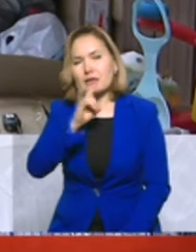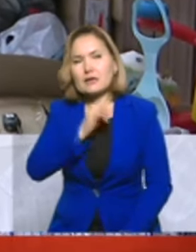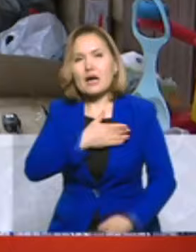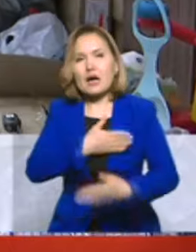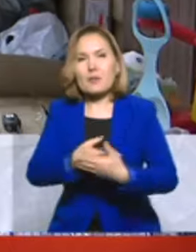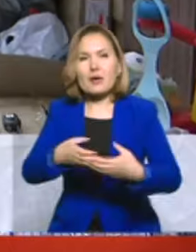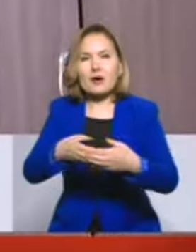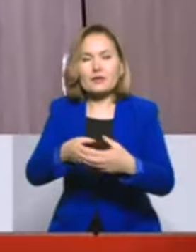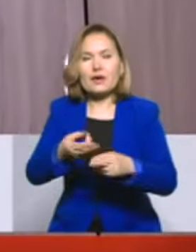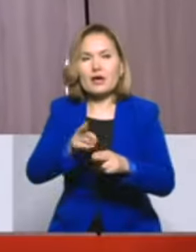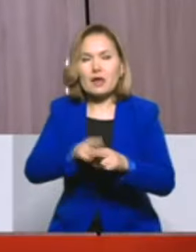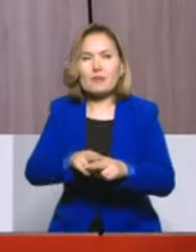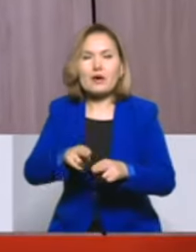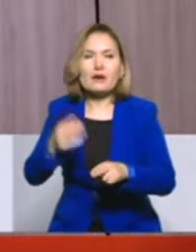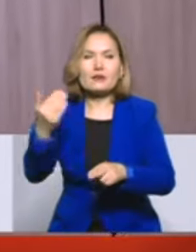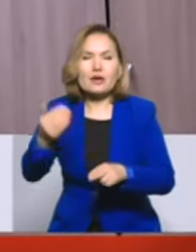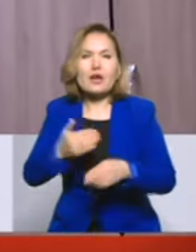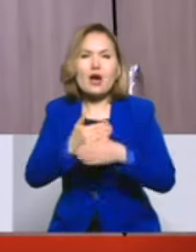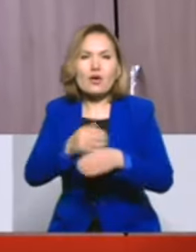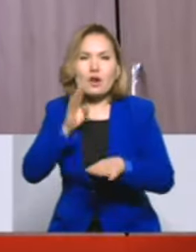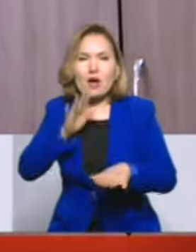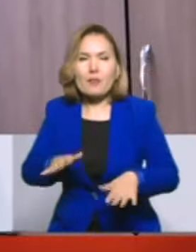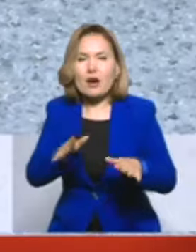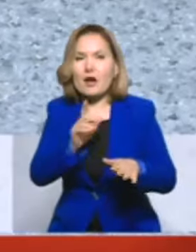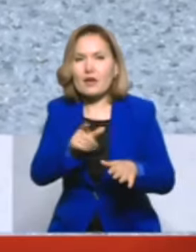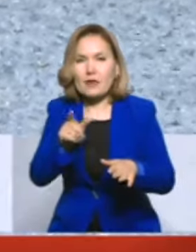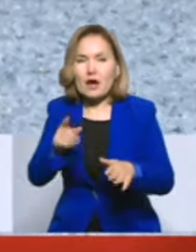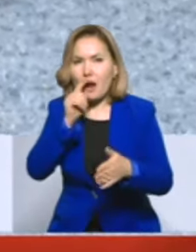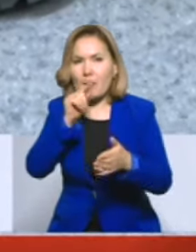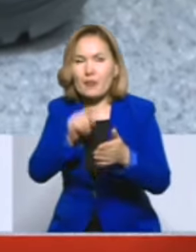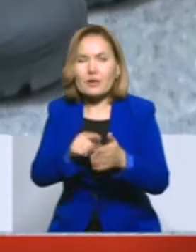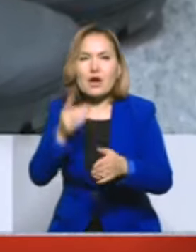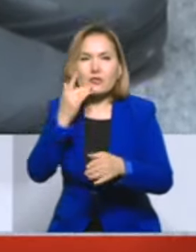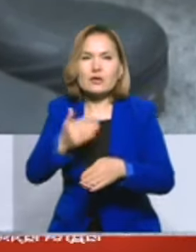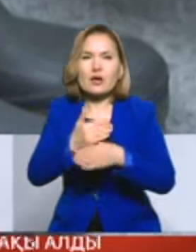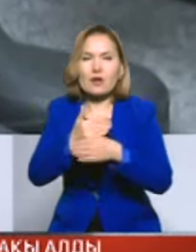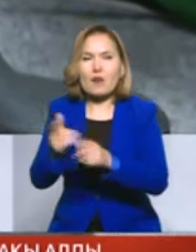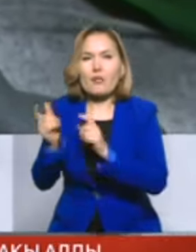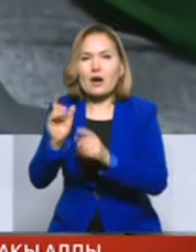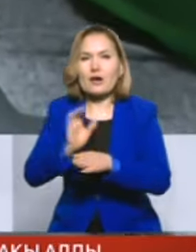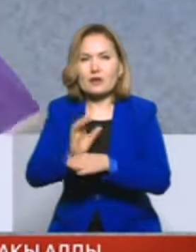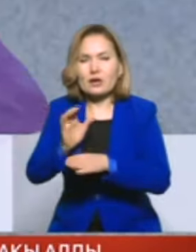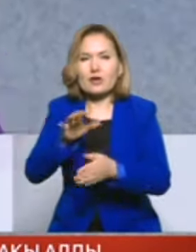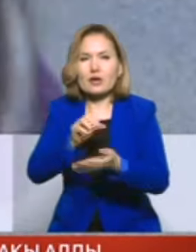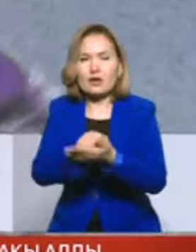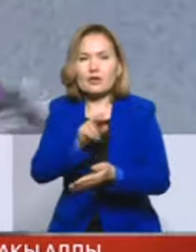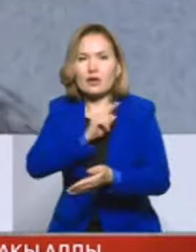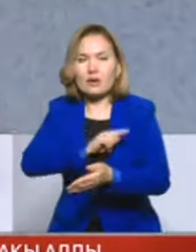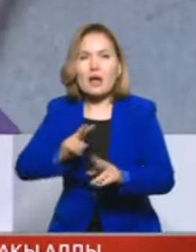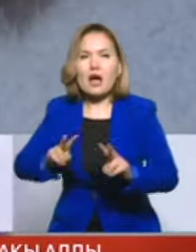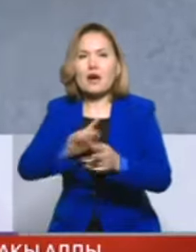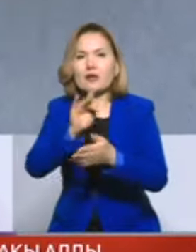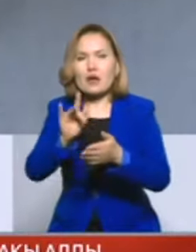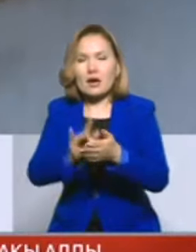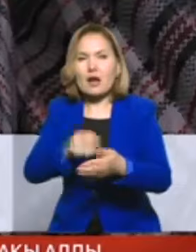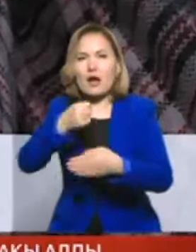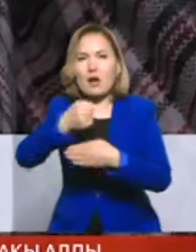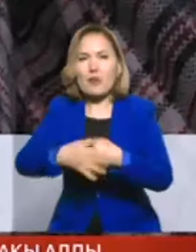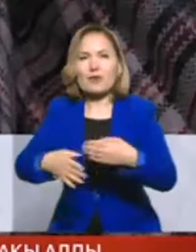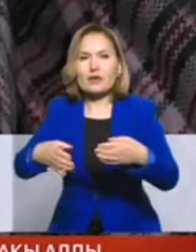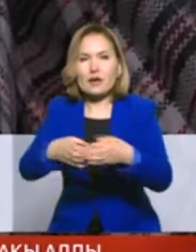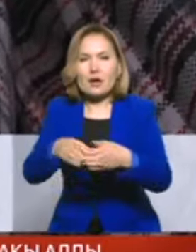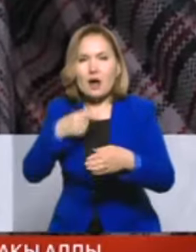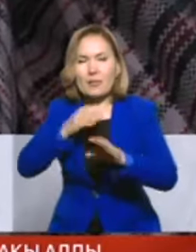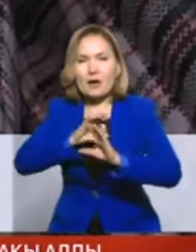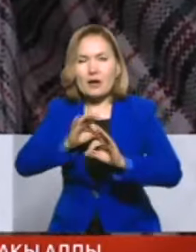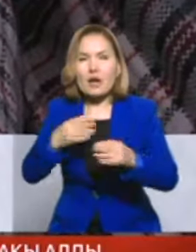ұйымдар қазір сондай-ақ топан судан залал шегіп отырған отандастарымызға гуманитарлық көмек жіберумен айналысып жатыр. Астанадағы волонтерлік ұйым өкілдерінің